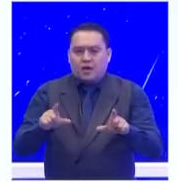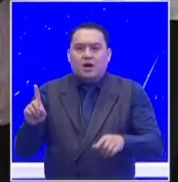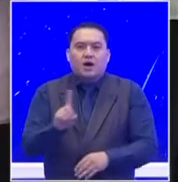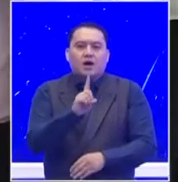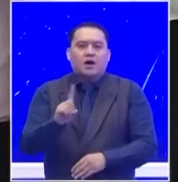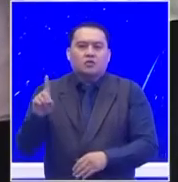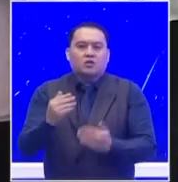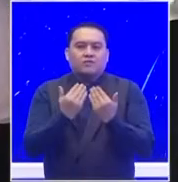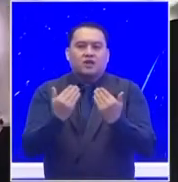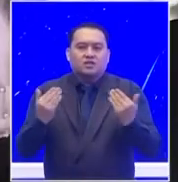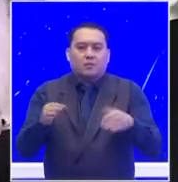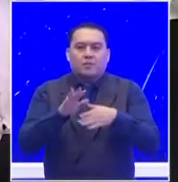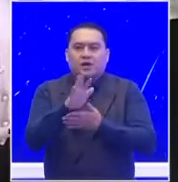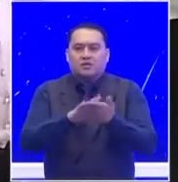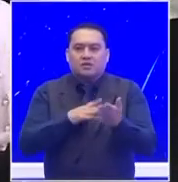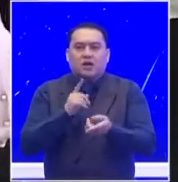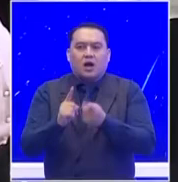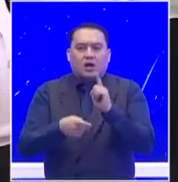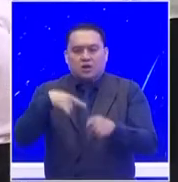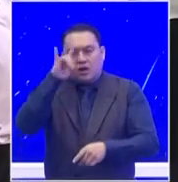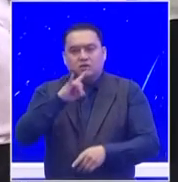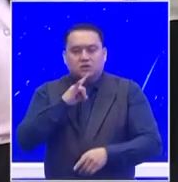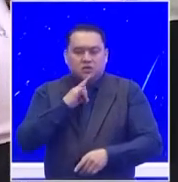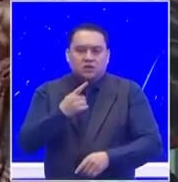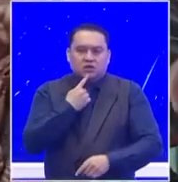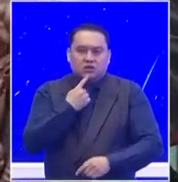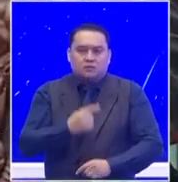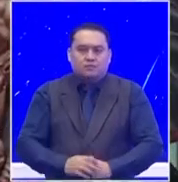Экскурсия по выставке сопровождалась переводом на казахский жестовый язык.